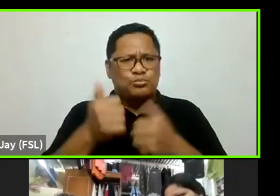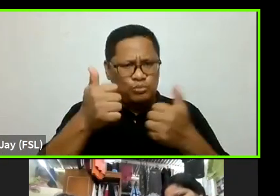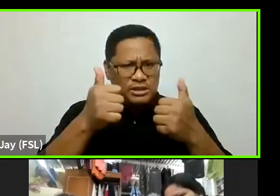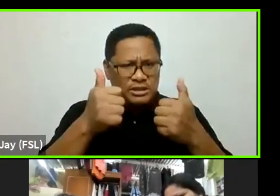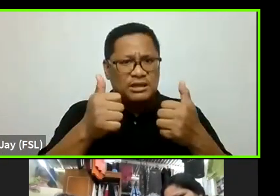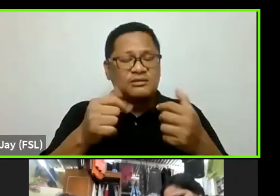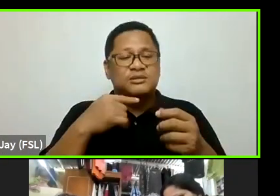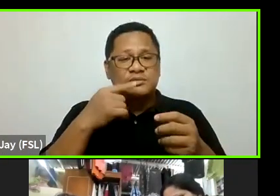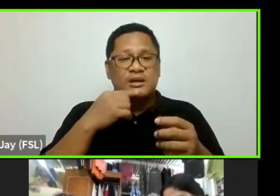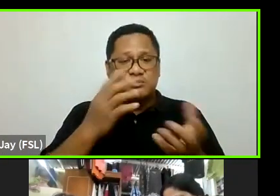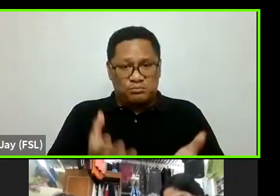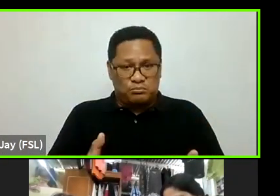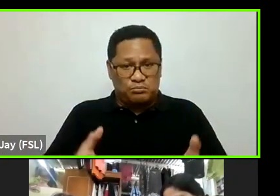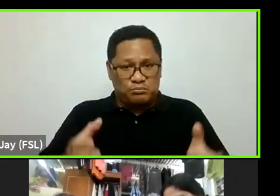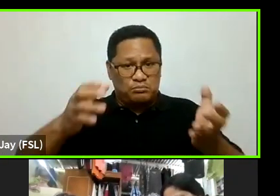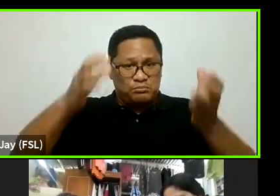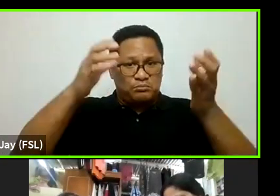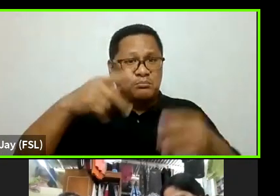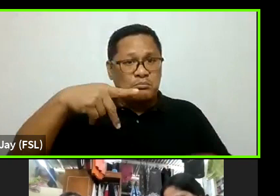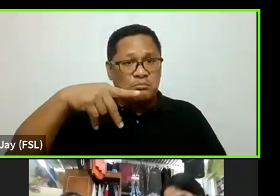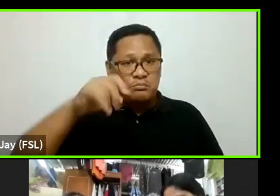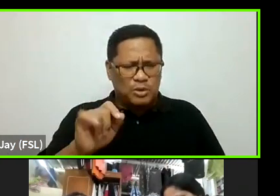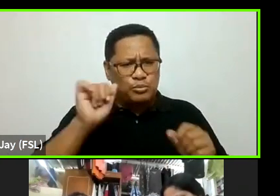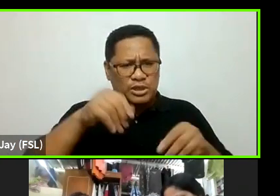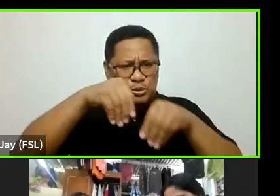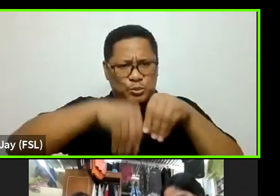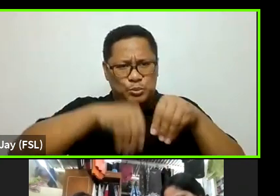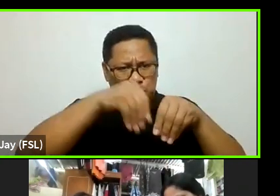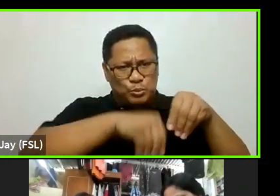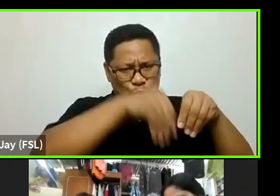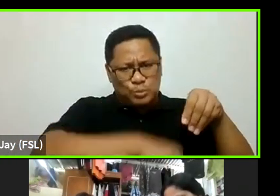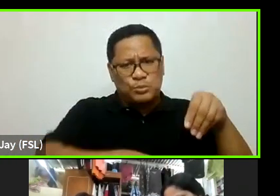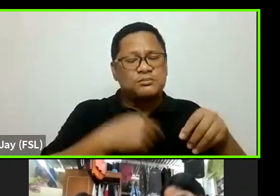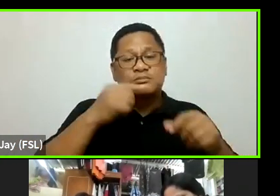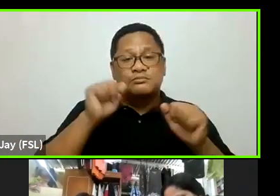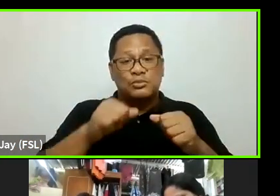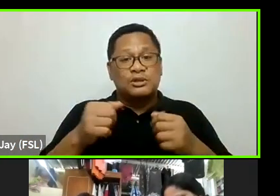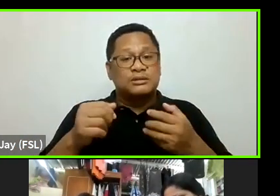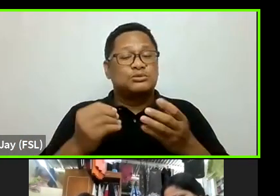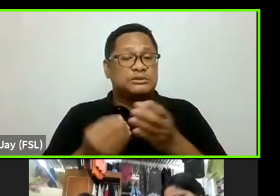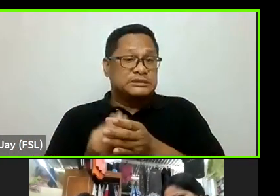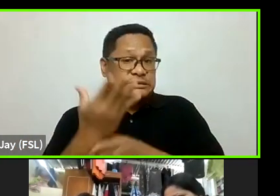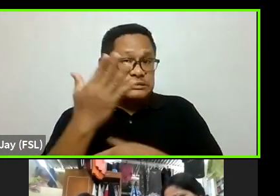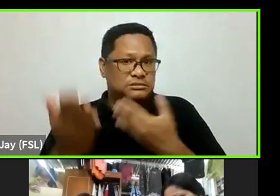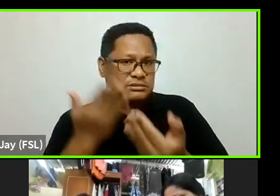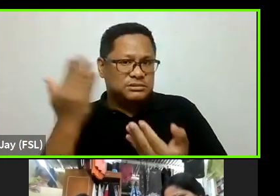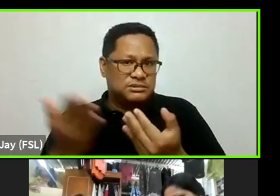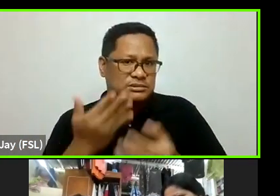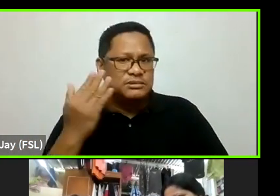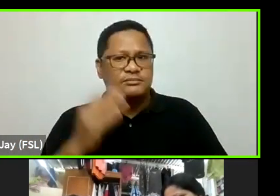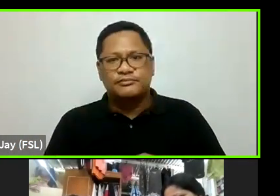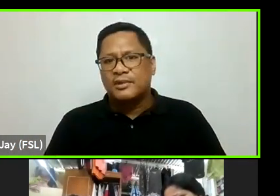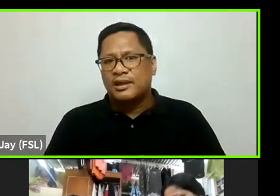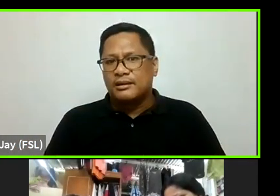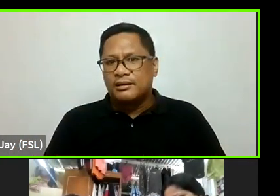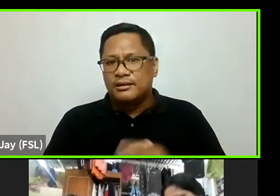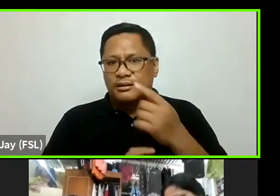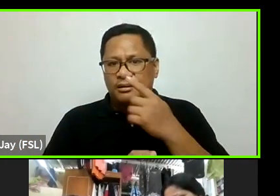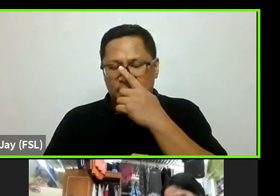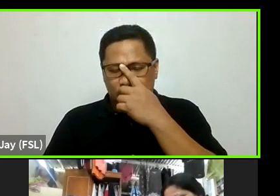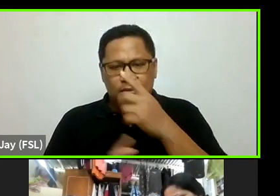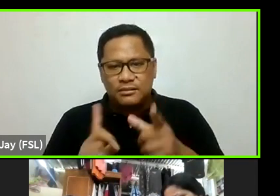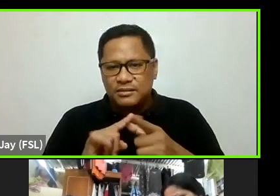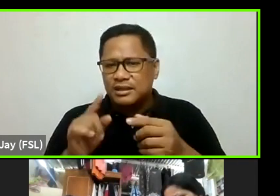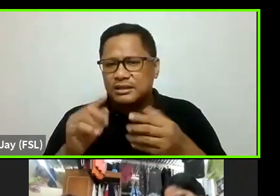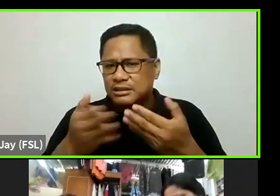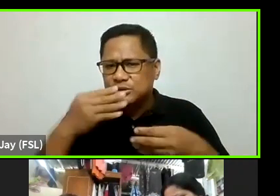So, kailangan matyaga ng konti. Na sibuyas, yung mga madaling tumubo. Tapos madaling